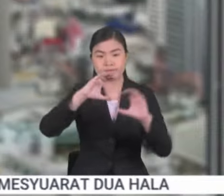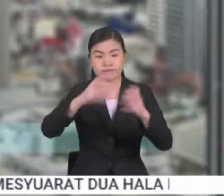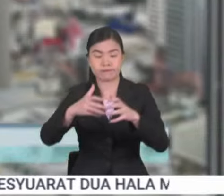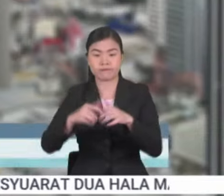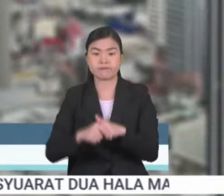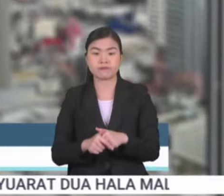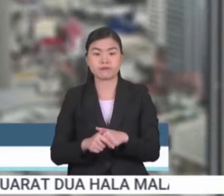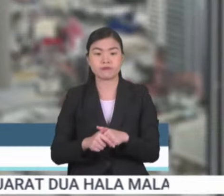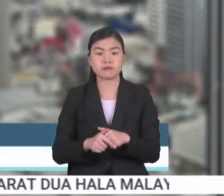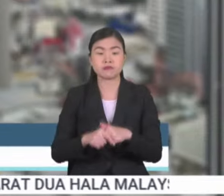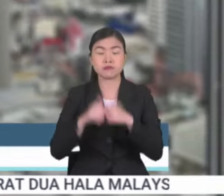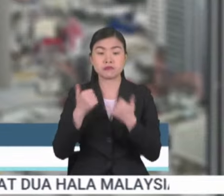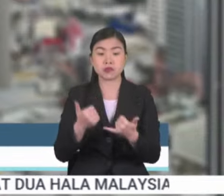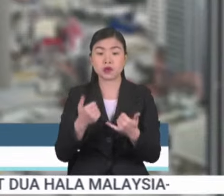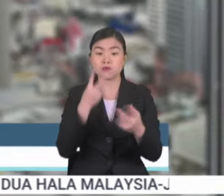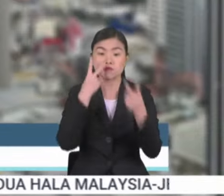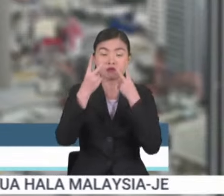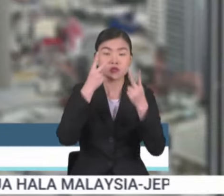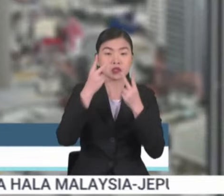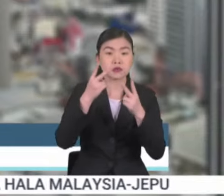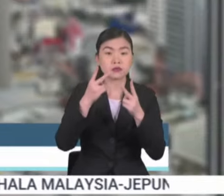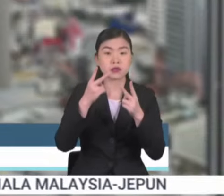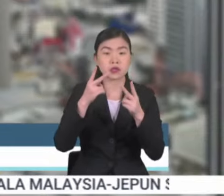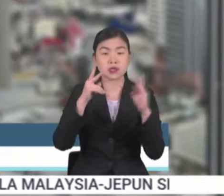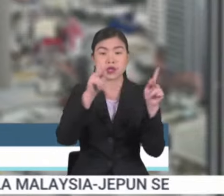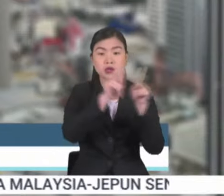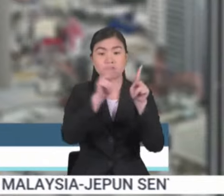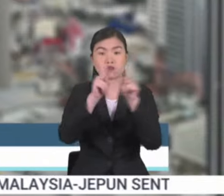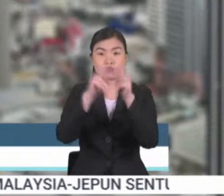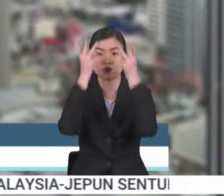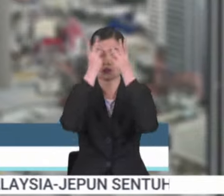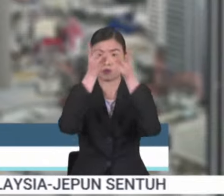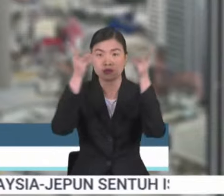ke perkampungan orang asli Tanah Abang Mersing.